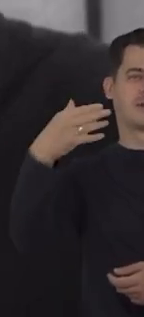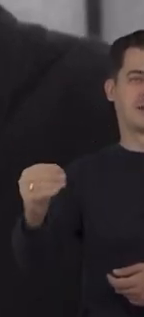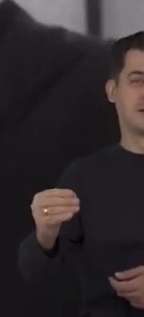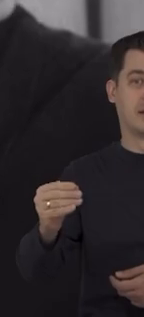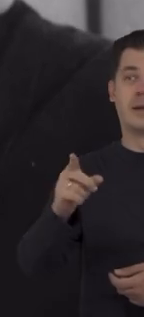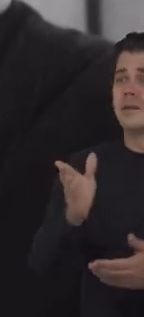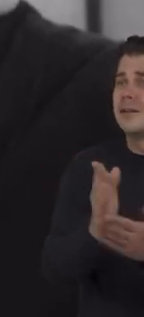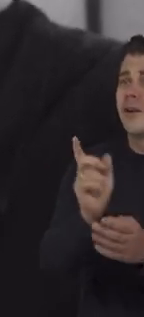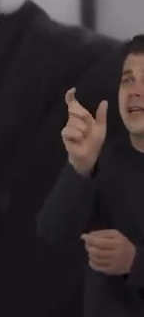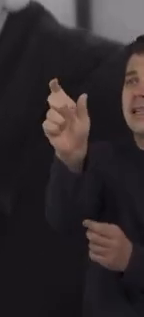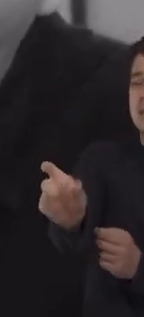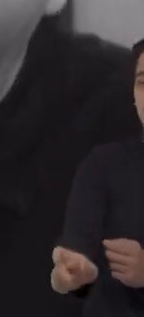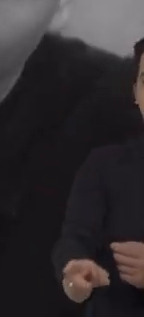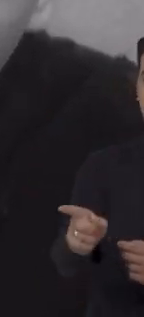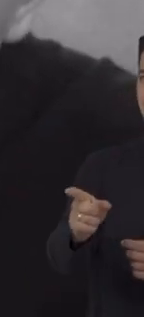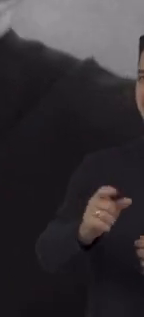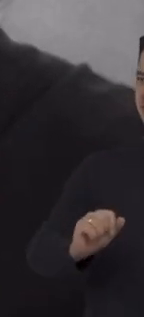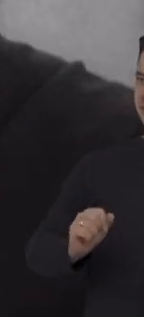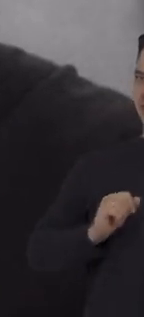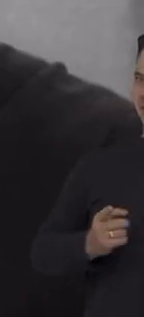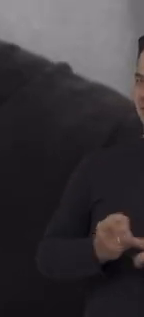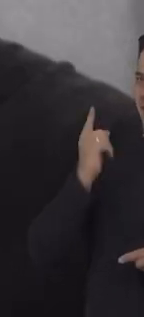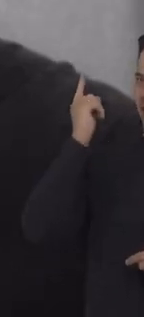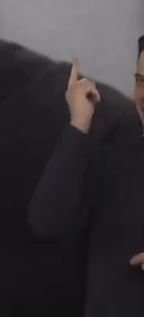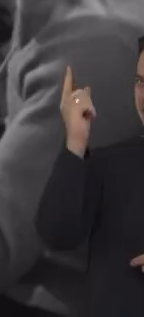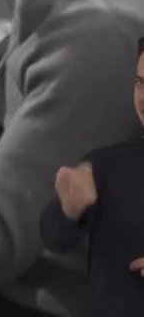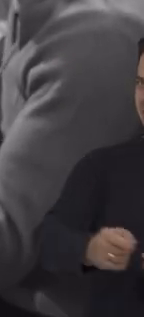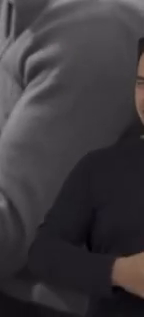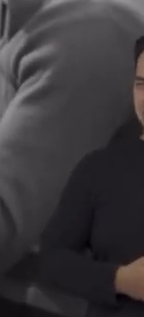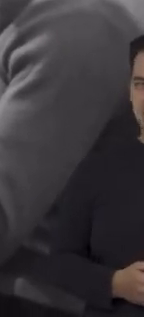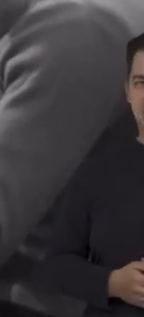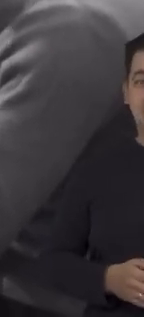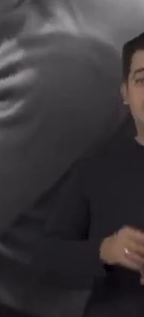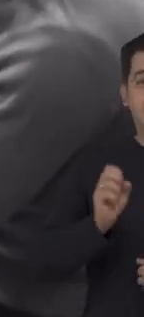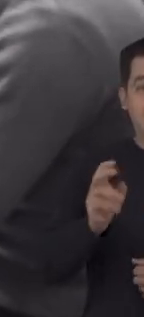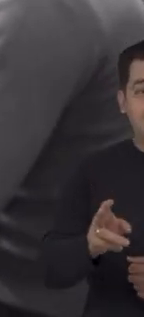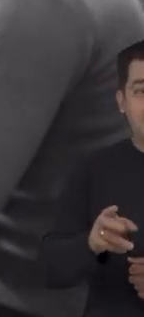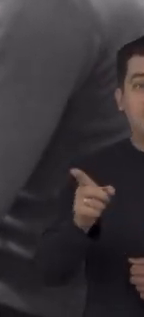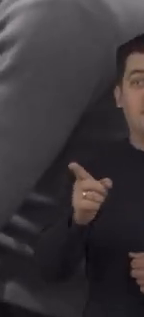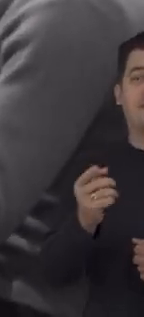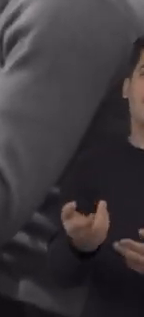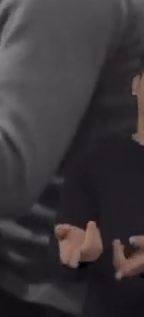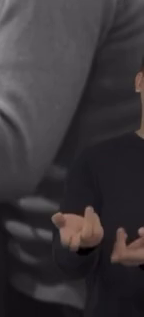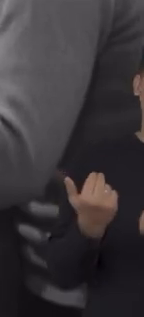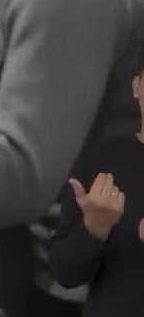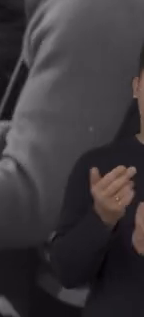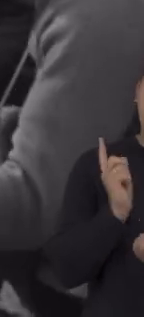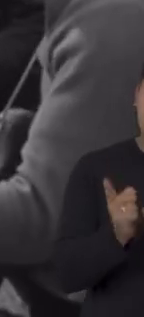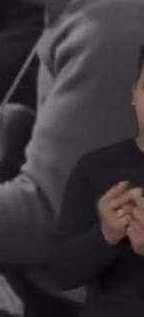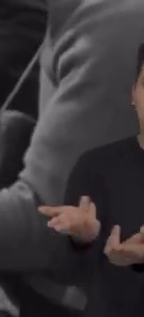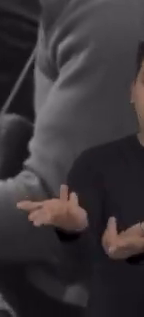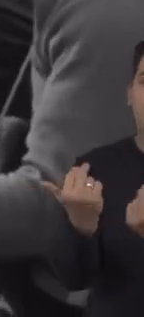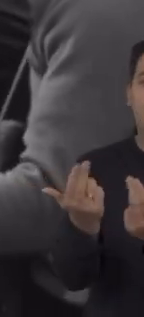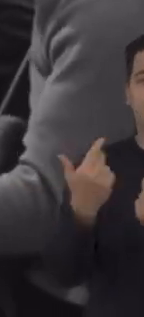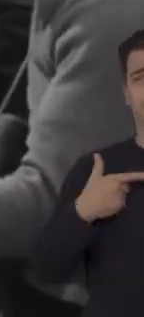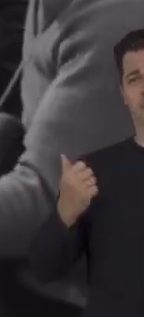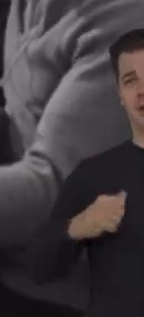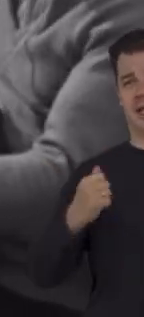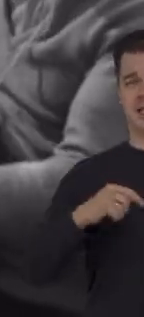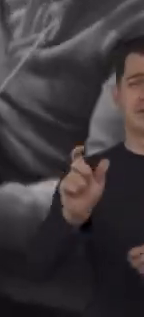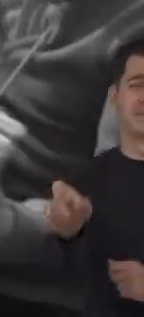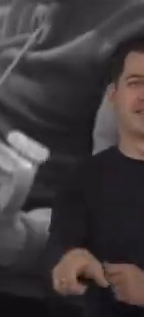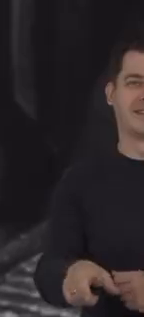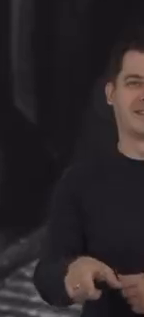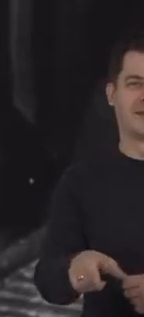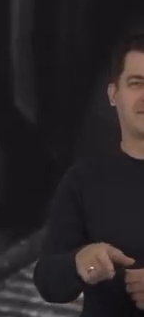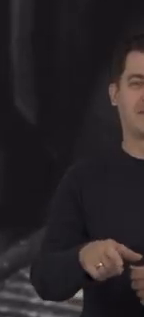ty jesteś wciąż tak daleko. Katar skróć, szybciej wróć, wróć, bo czekam. Na się za